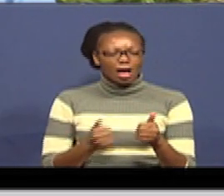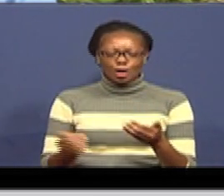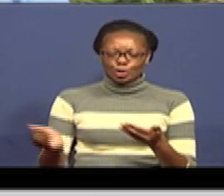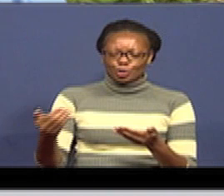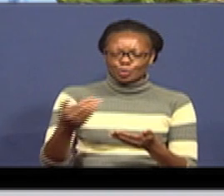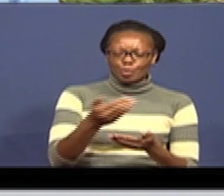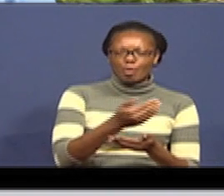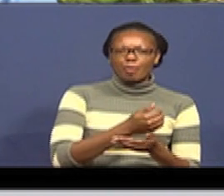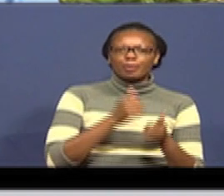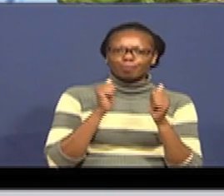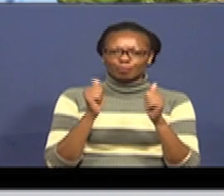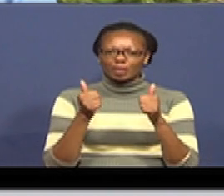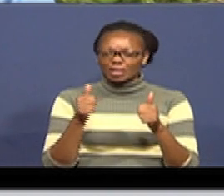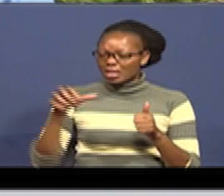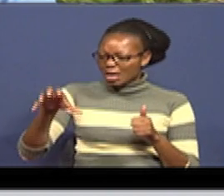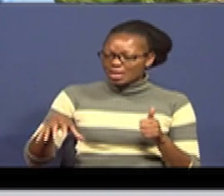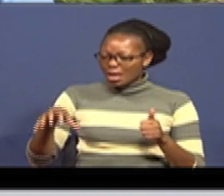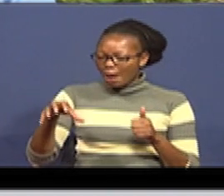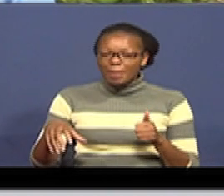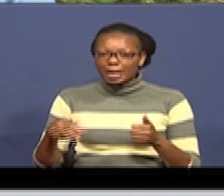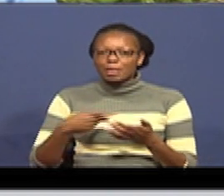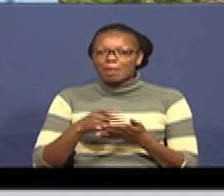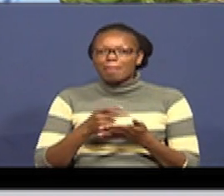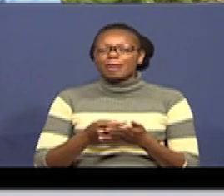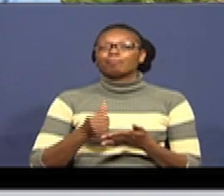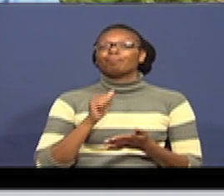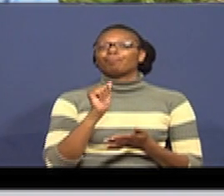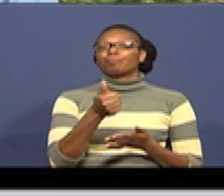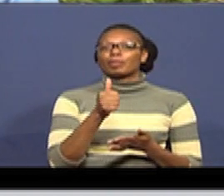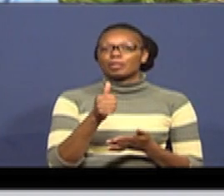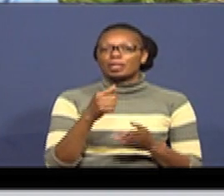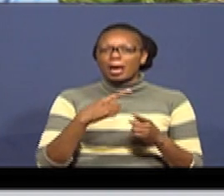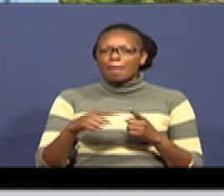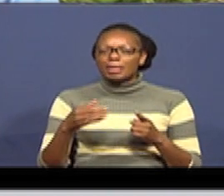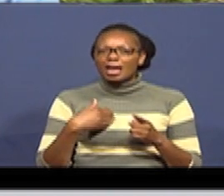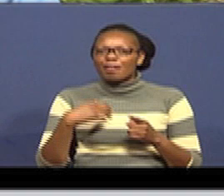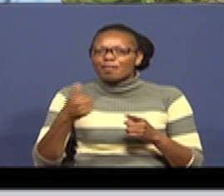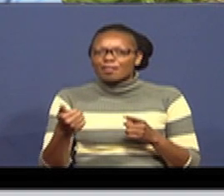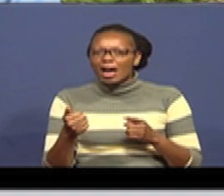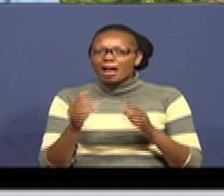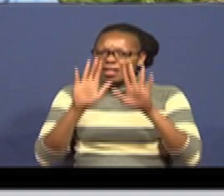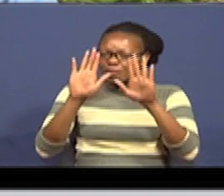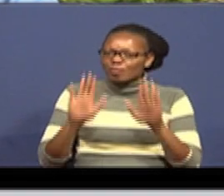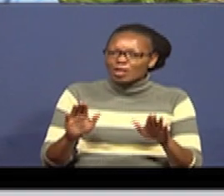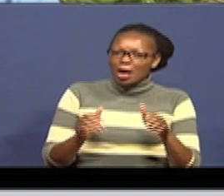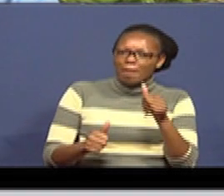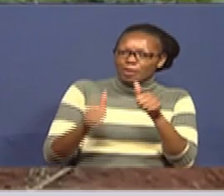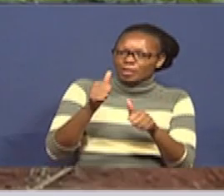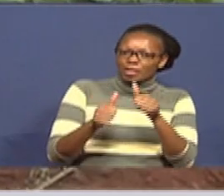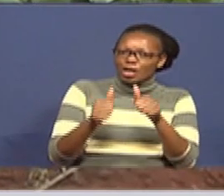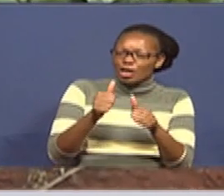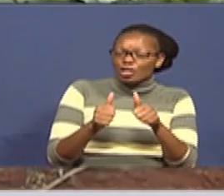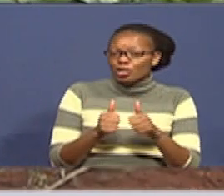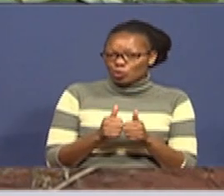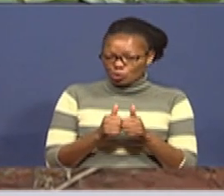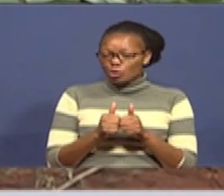pa kuipatia mazingira mazuri, mahali pa kuikuzia, utapata mavuno mengi mazuri na bei yake kwa soko pia ni mzuri.